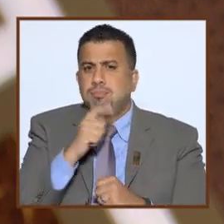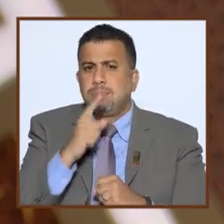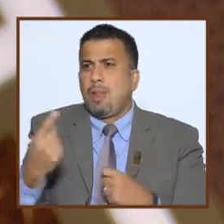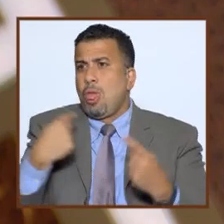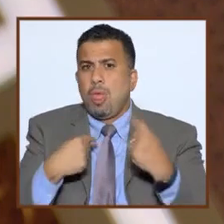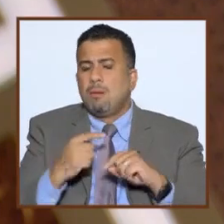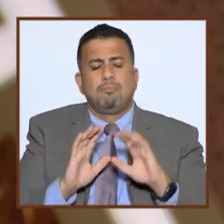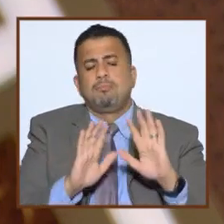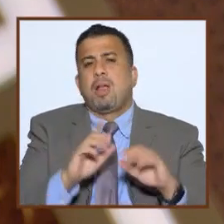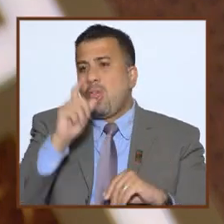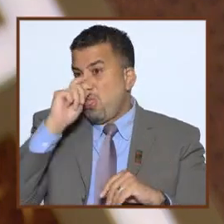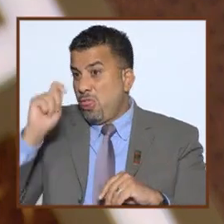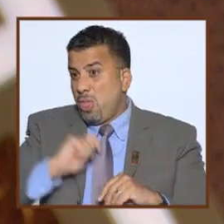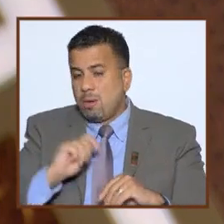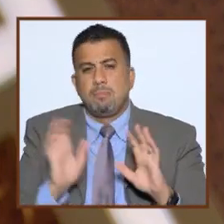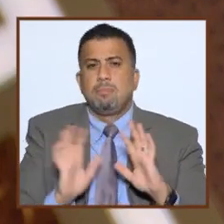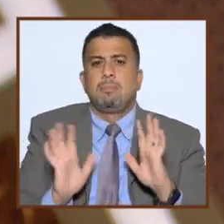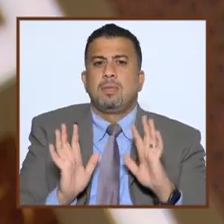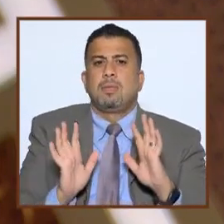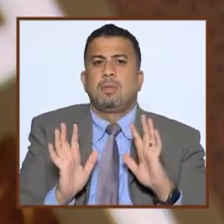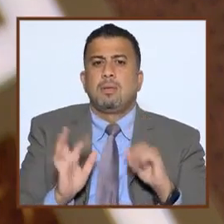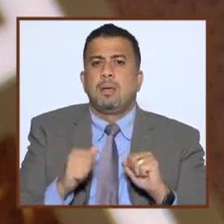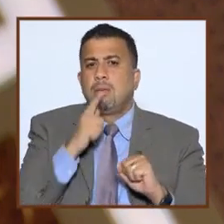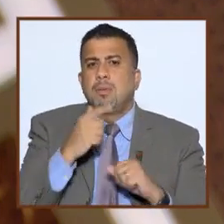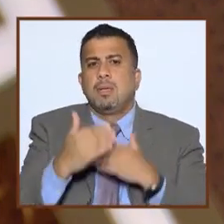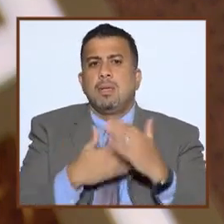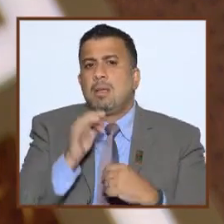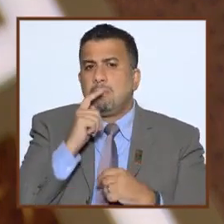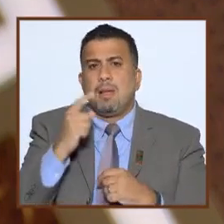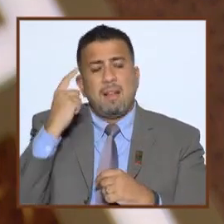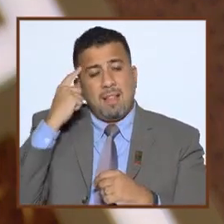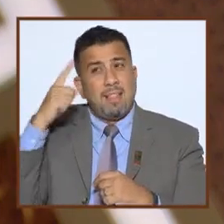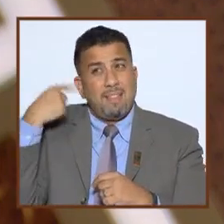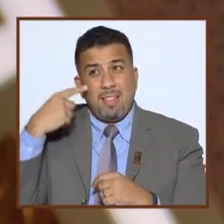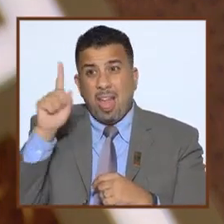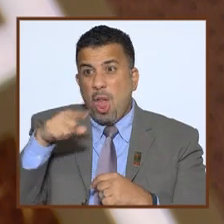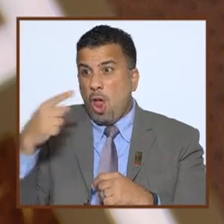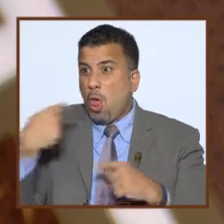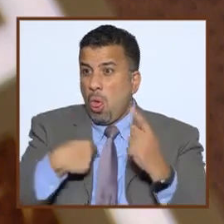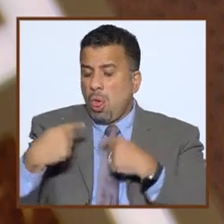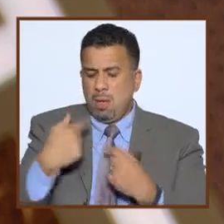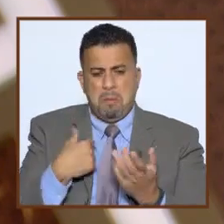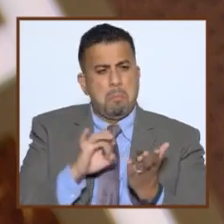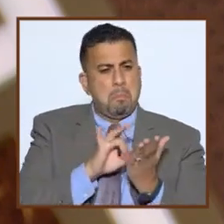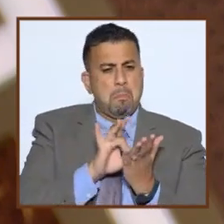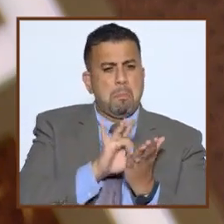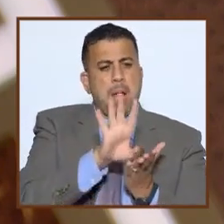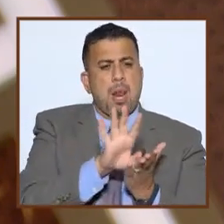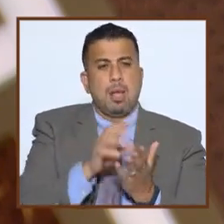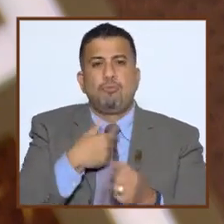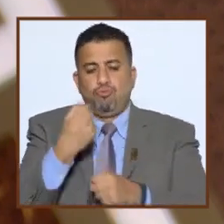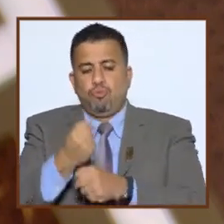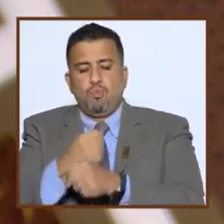التهمه عن نفسه رفع الظلم عن نفسه مثلا محاوله تصحيح الفكر المغلوطه عنه مثلا يعني قد يكون شخص مثلا